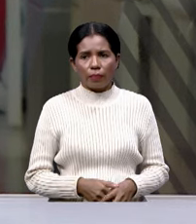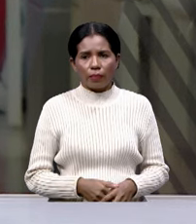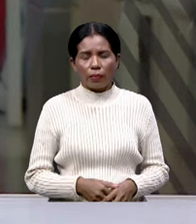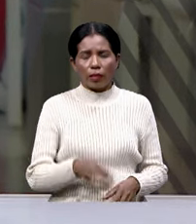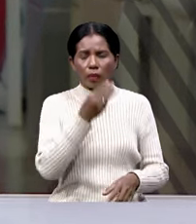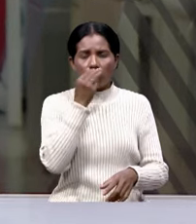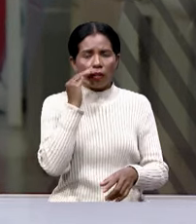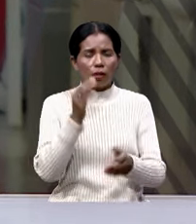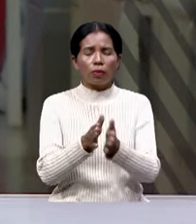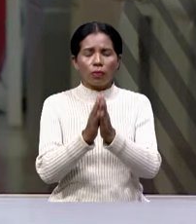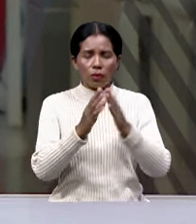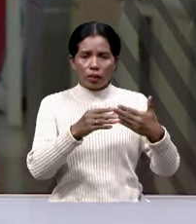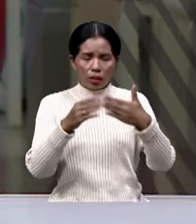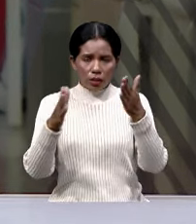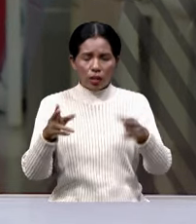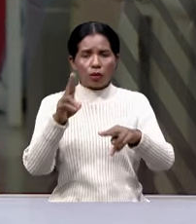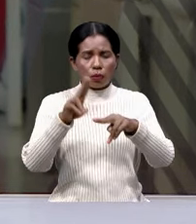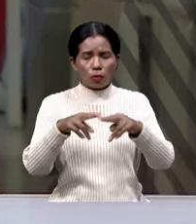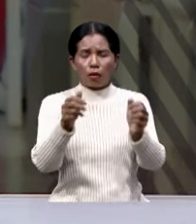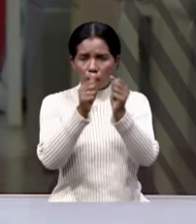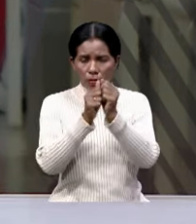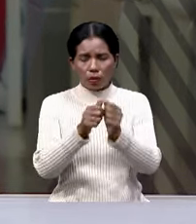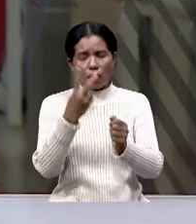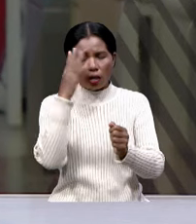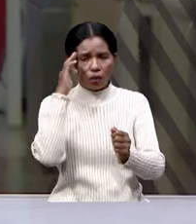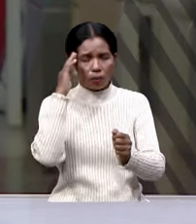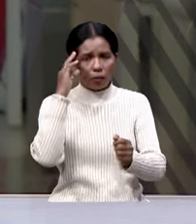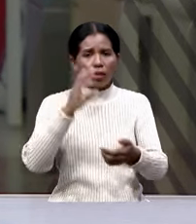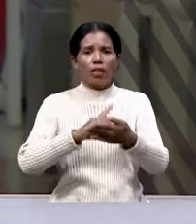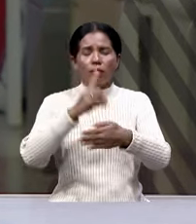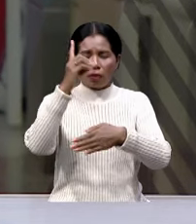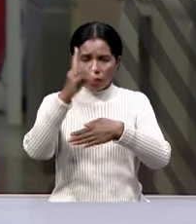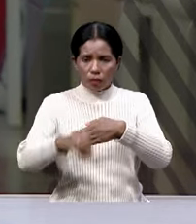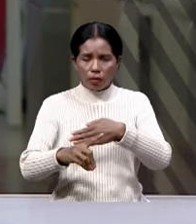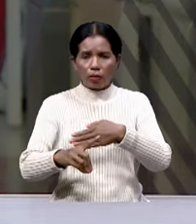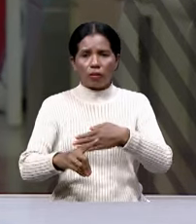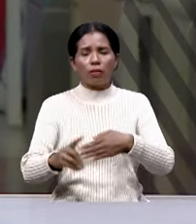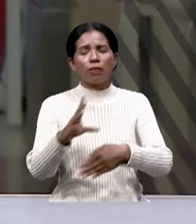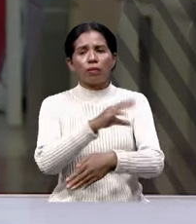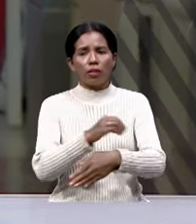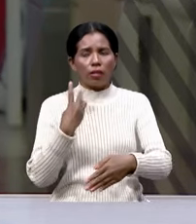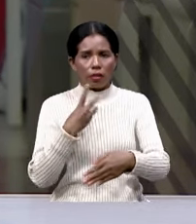Maril ketiri husu lider sira tutura motu kalau refleksau berdesolmentu Timor Leste.